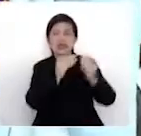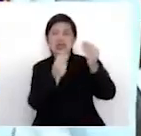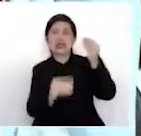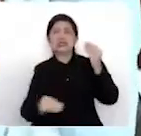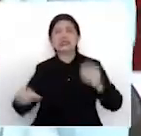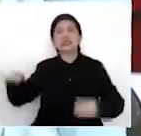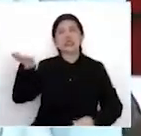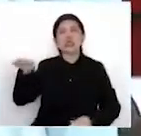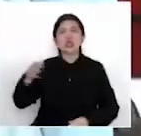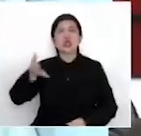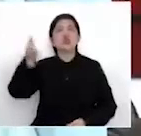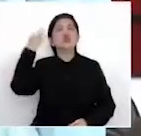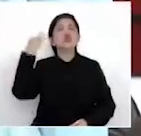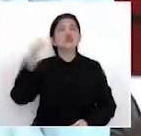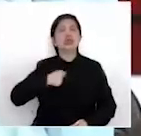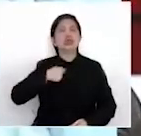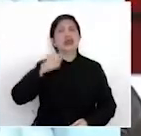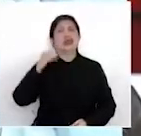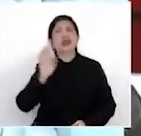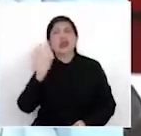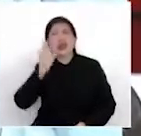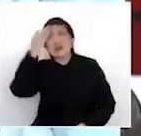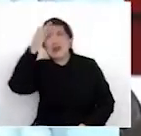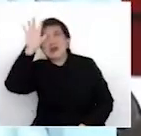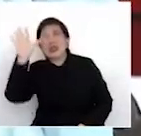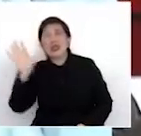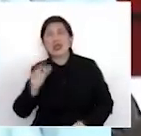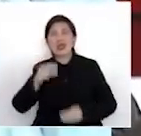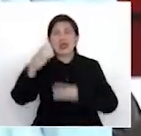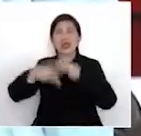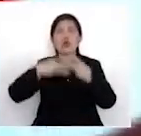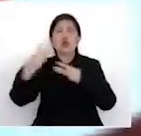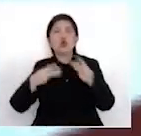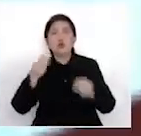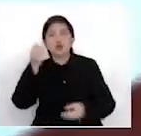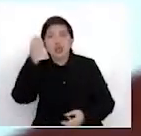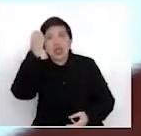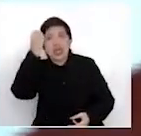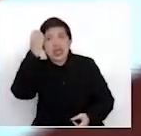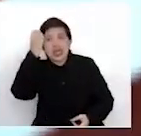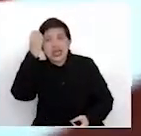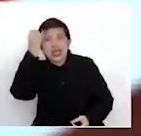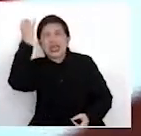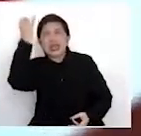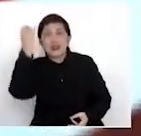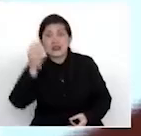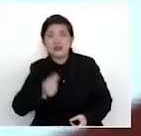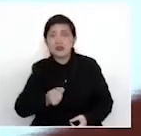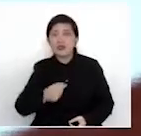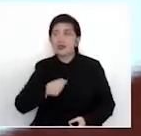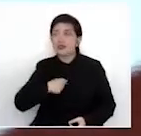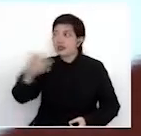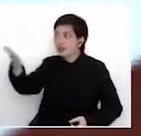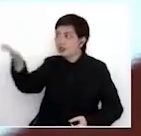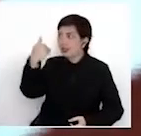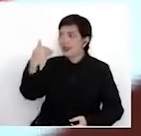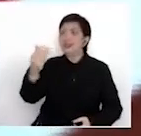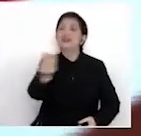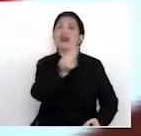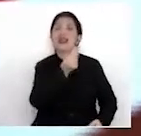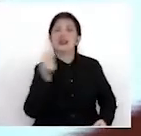dulu tidak pernah terbayangkan termasuk persoalan ekonomi kreatif yang begitu saya diajak jalan-jalan